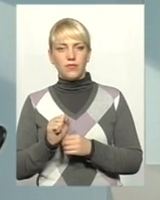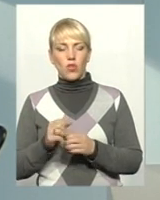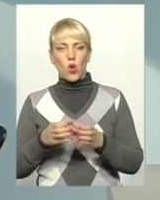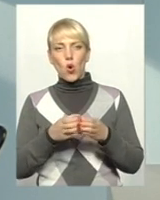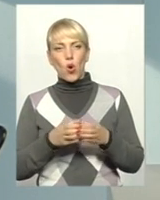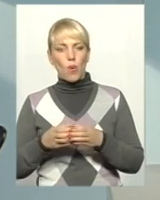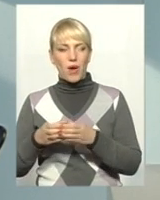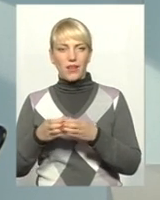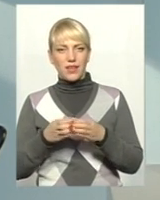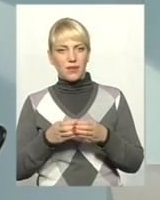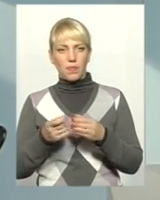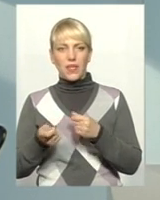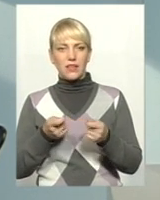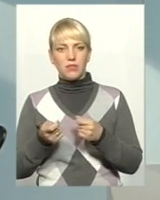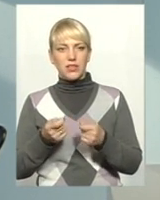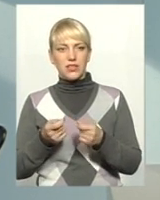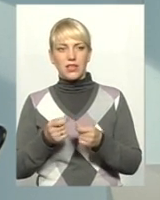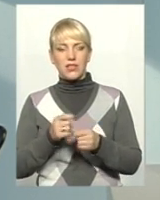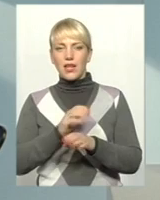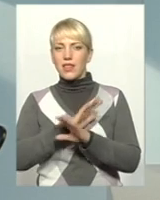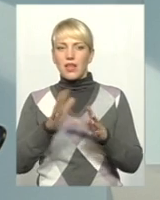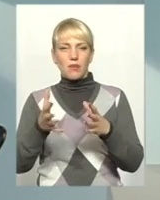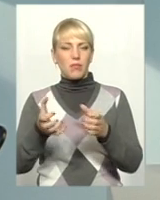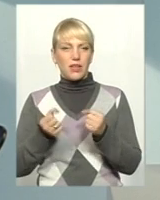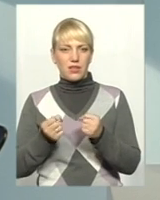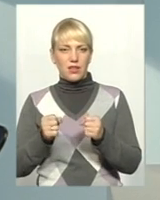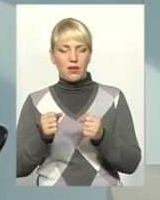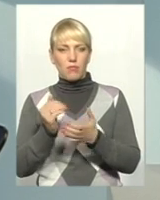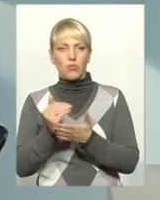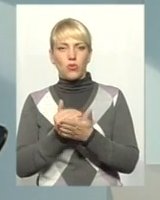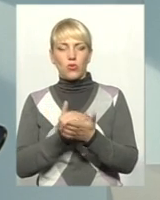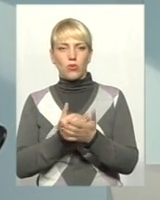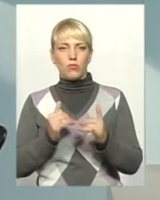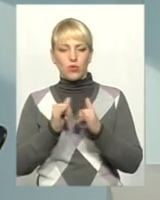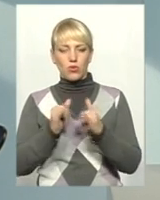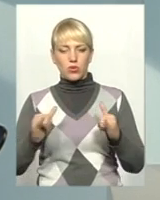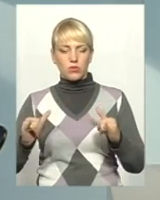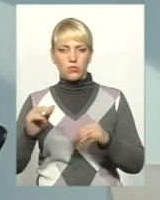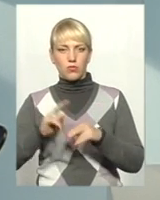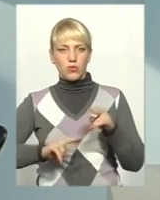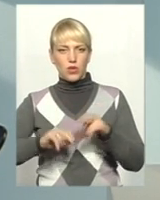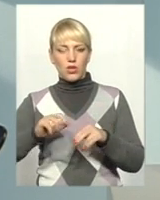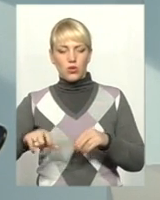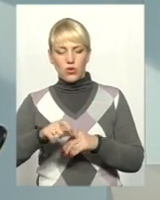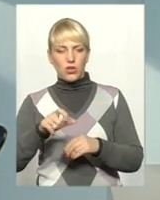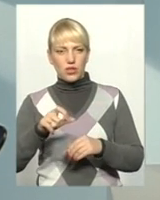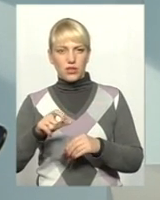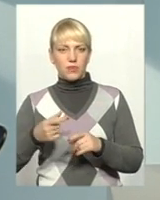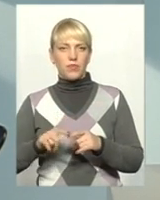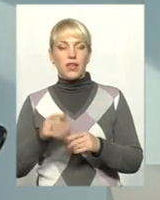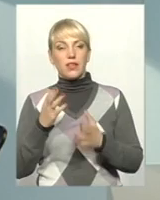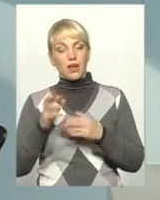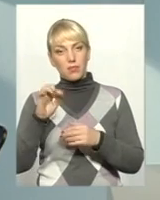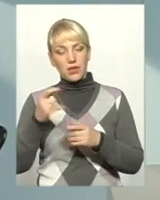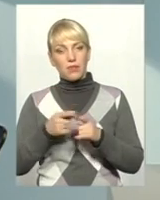громада, адміністрація все-таки не прийняла програму розвитку доріг місцевого значення. Якби все-таки вона її